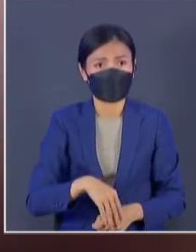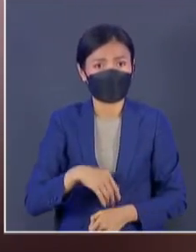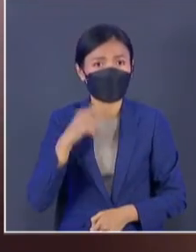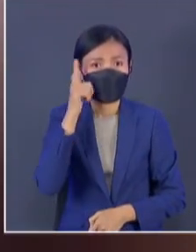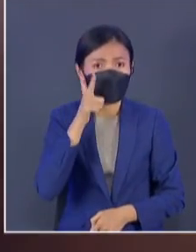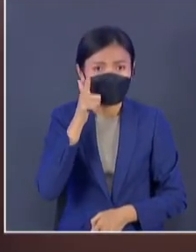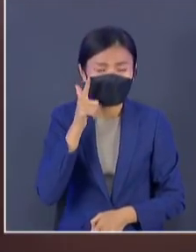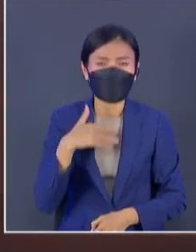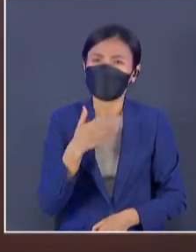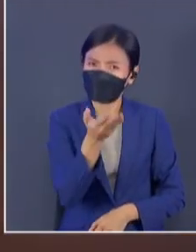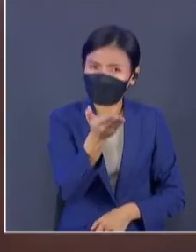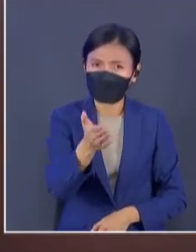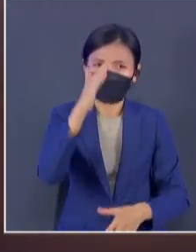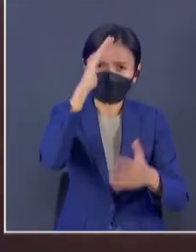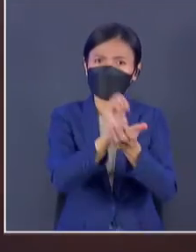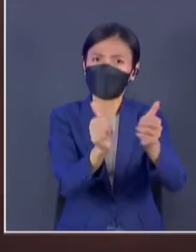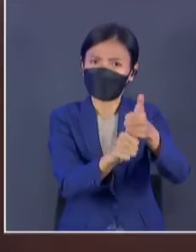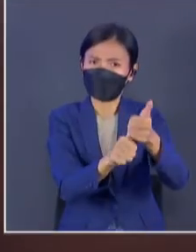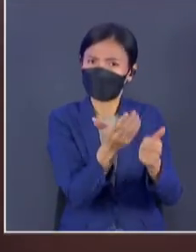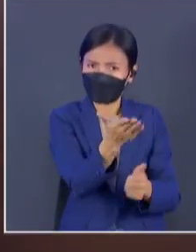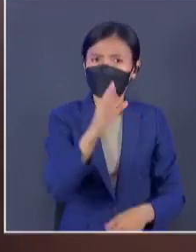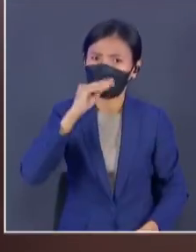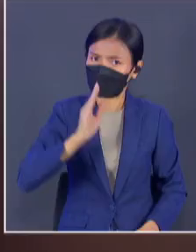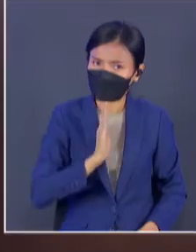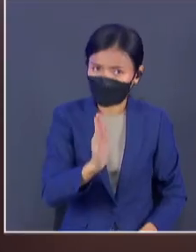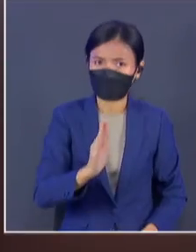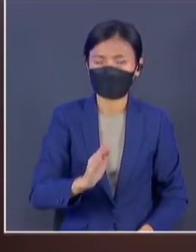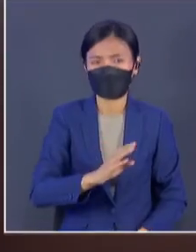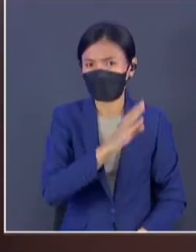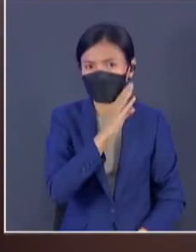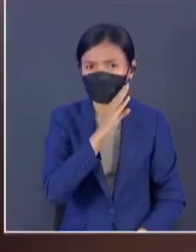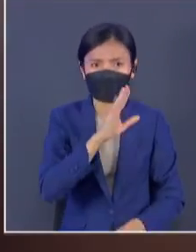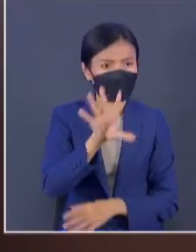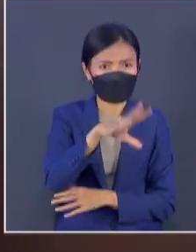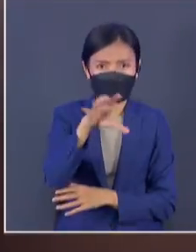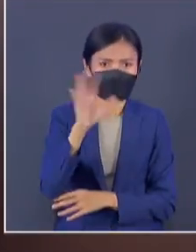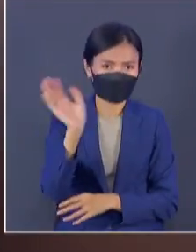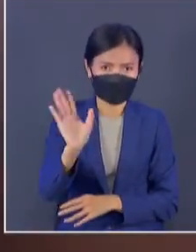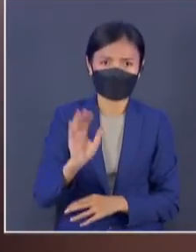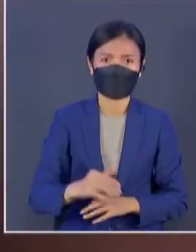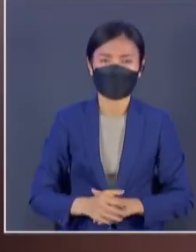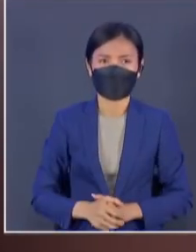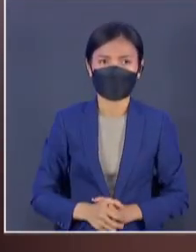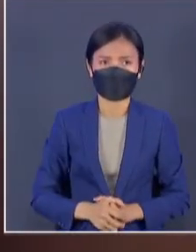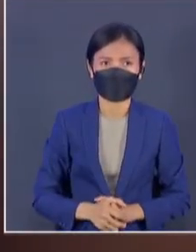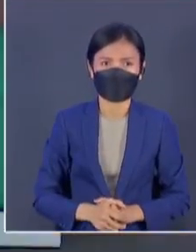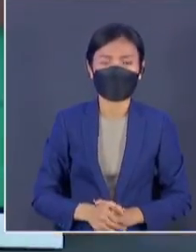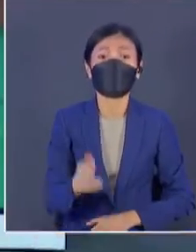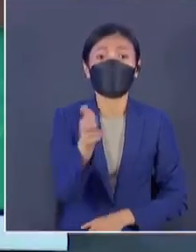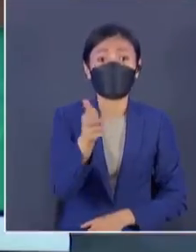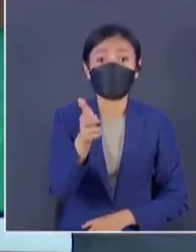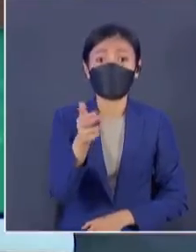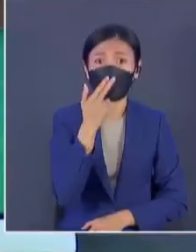ให้รองผู้กำกับเนี่ยออกมาพูดความจริงดีกว่าอย่ามาสร้างข่าวแบบนี้นะครับ คลิปมันก็ชัดนะ